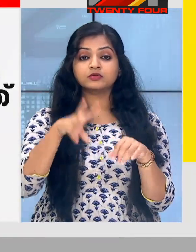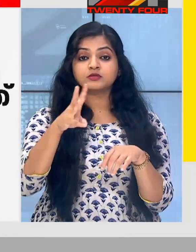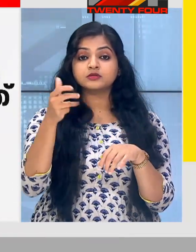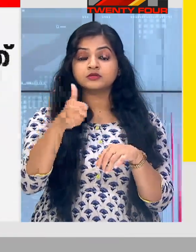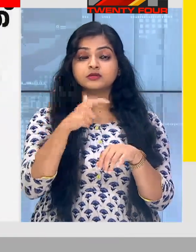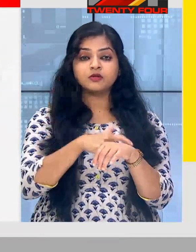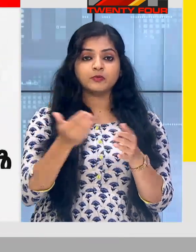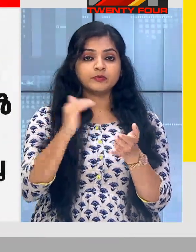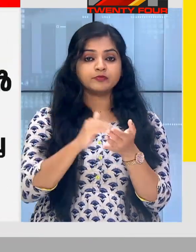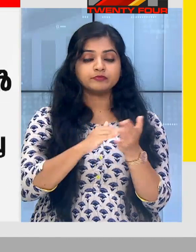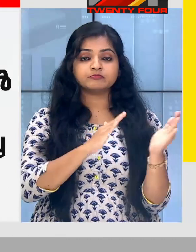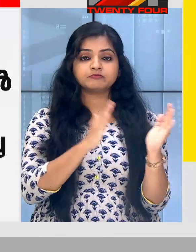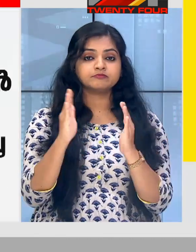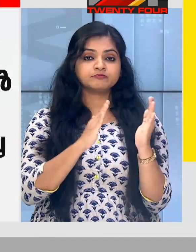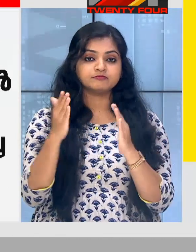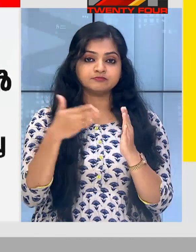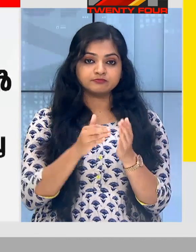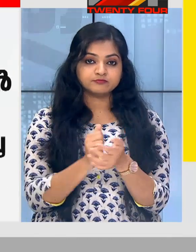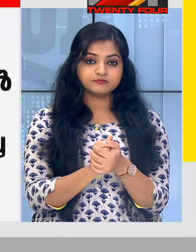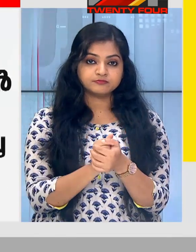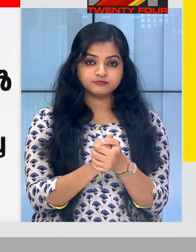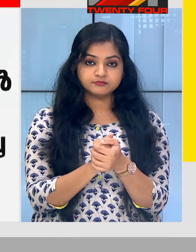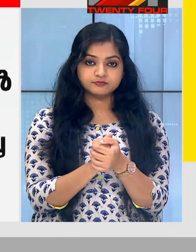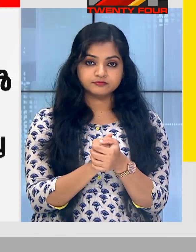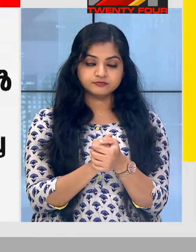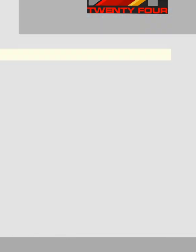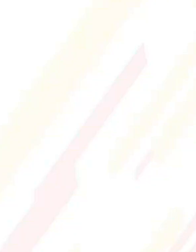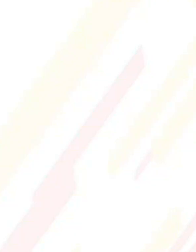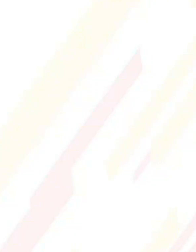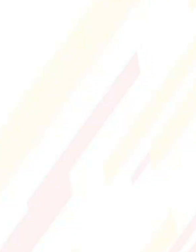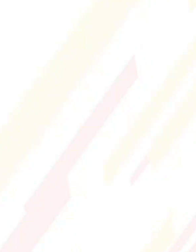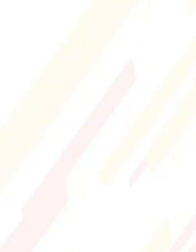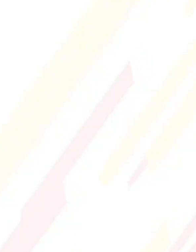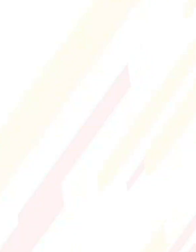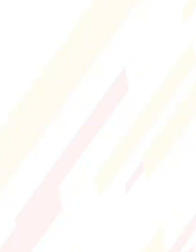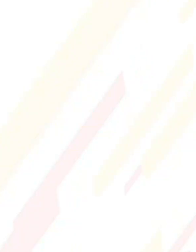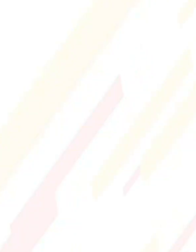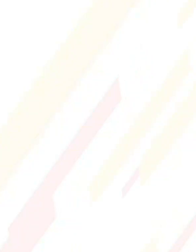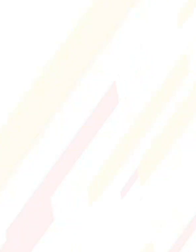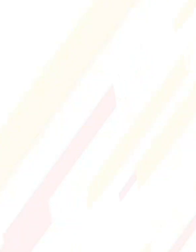മാറ്റിവെച്ചിരിക്കുകയാണ്. ശരി, ബൽറാം നെടുങ്ങാടിയാണ് ഡൽഹിയിൽ നിന്ന് വിശദാംശങ്ങൾ നൽകിയത്.